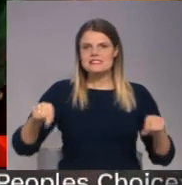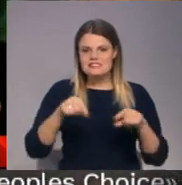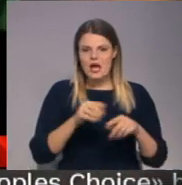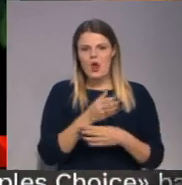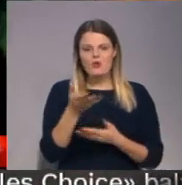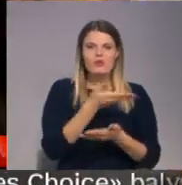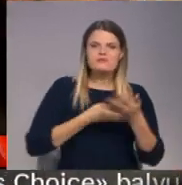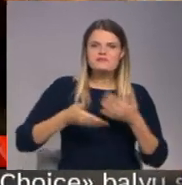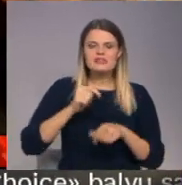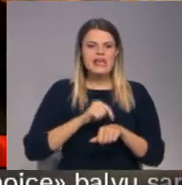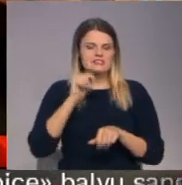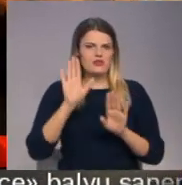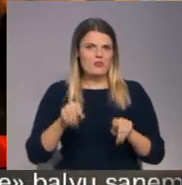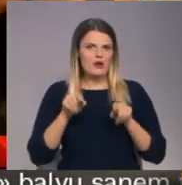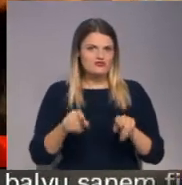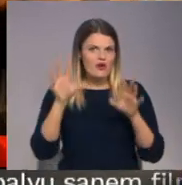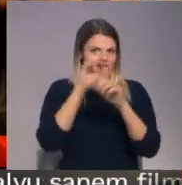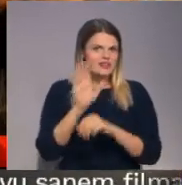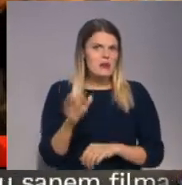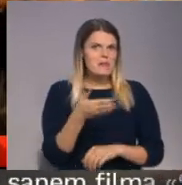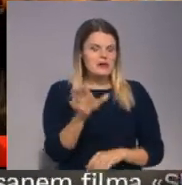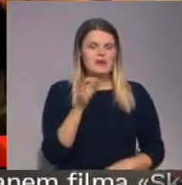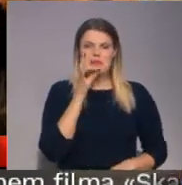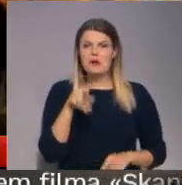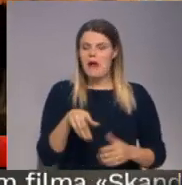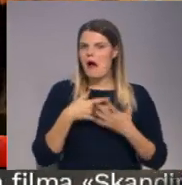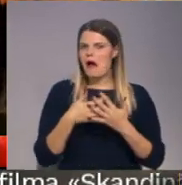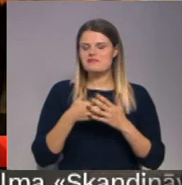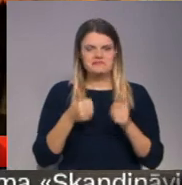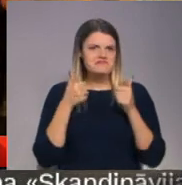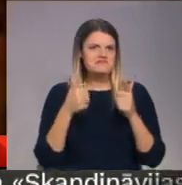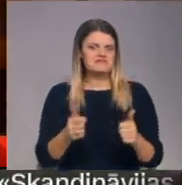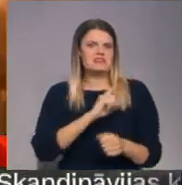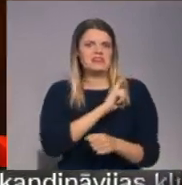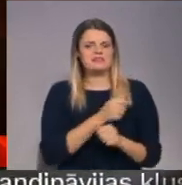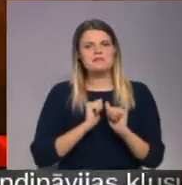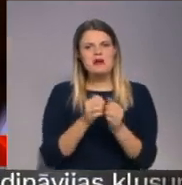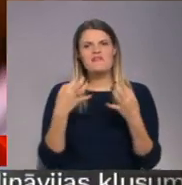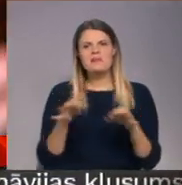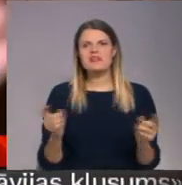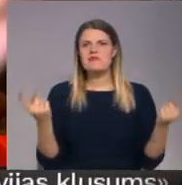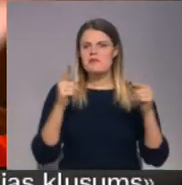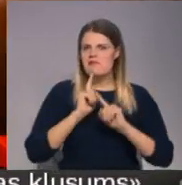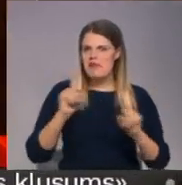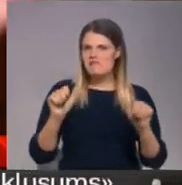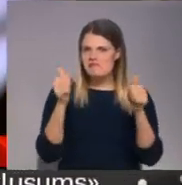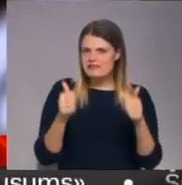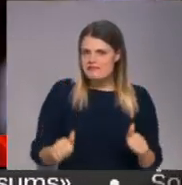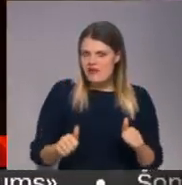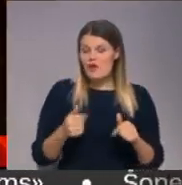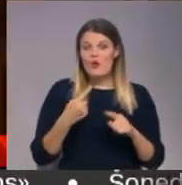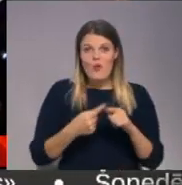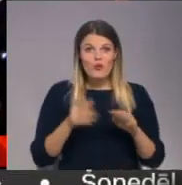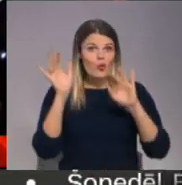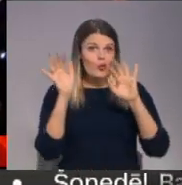naksnīgo pastaigu. Viņi atzina, ka šāda veida aktivitātes ir vērtīga iespēja pavadīt brīvo laiku neierastā veidā,